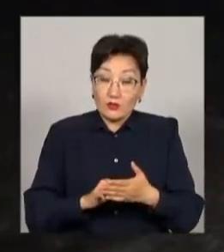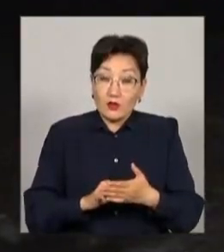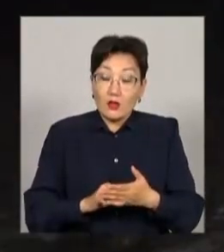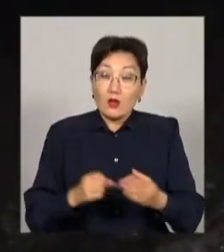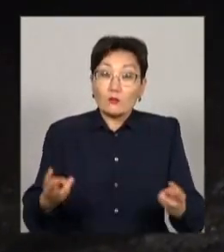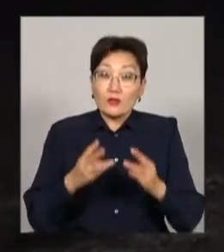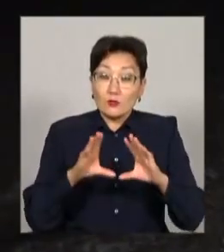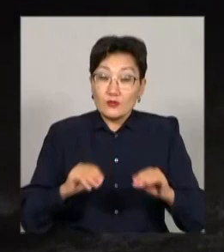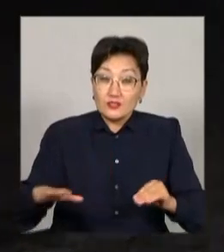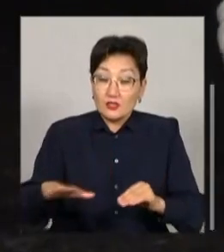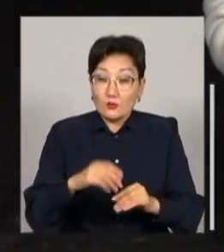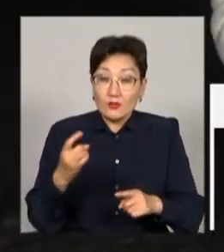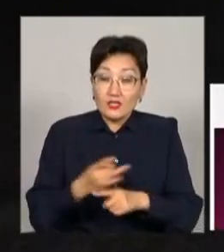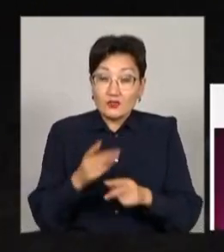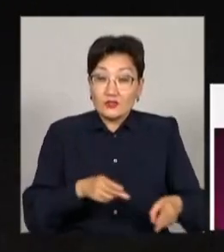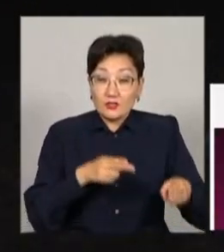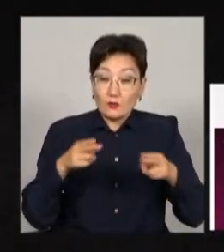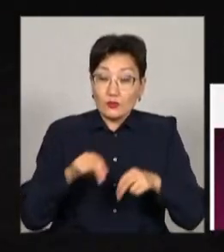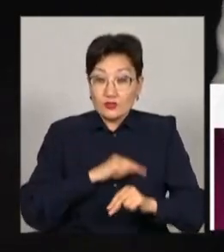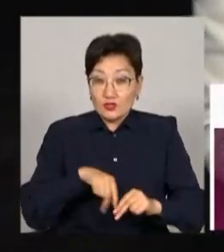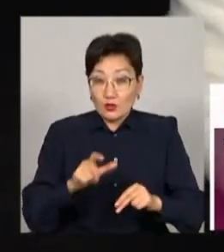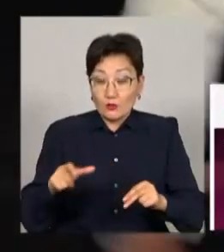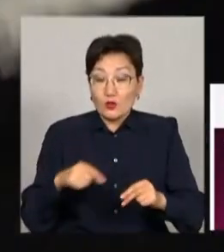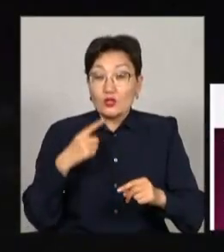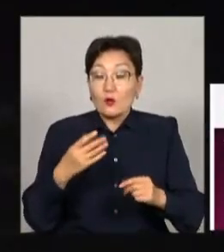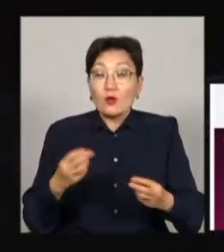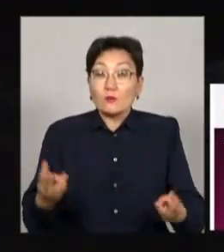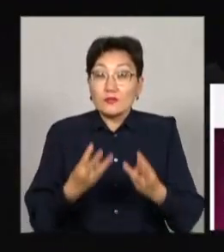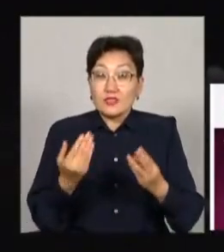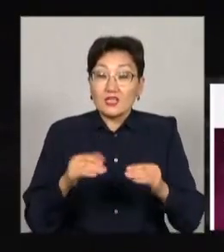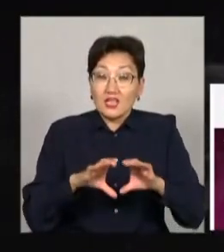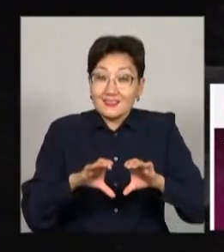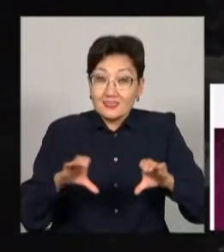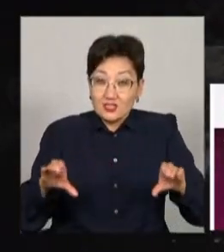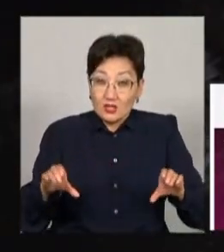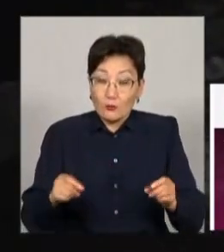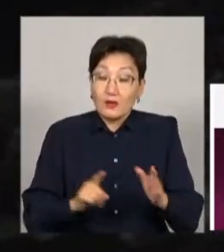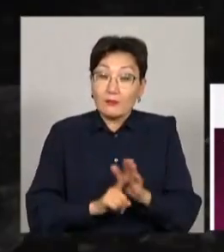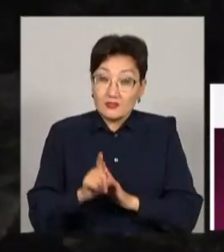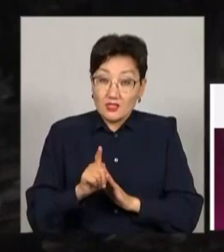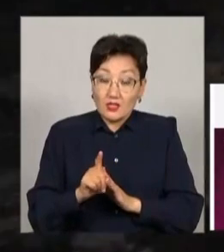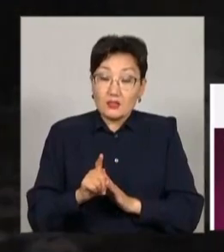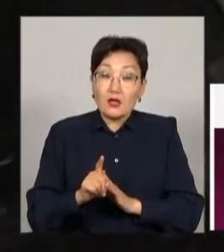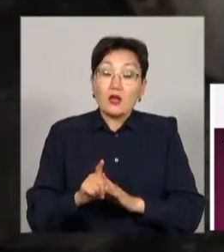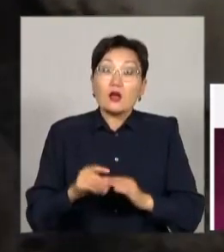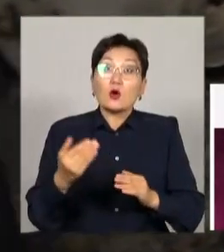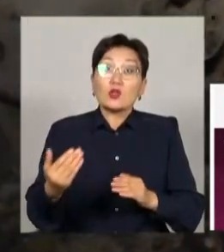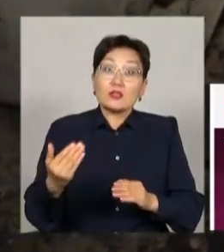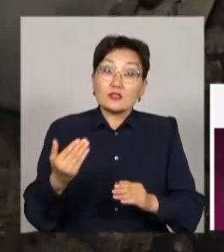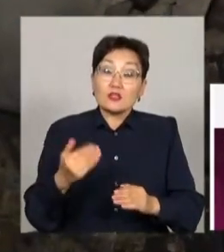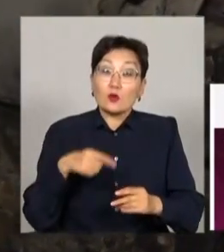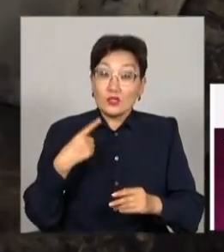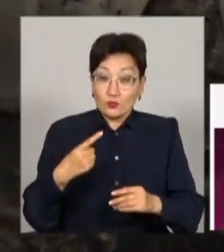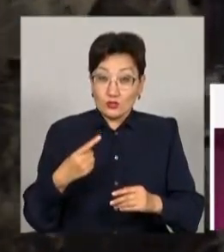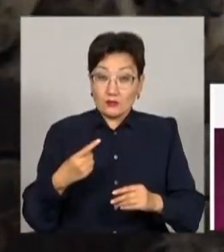Өрт сөндіру алаңына ең алғаш келген қызметкерлердің сөзінше өрт мына автоцистернадан бастап шарпыған. Олардың